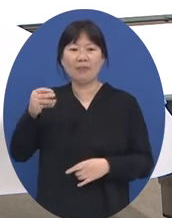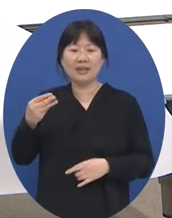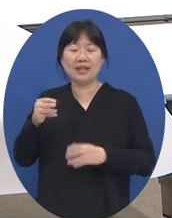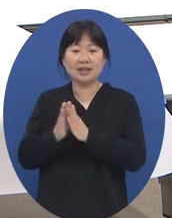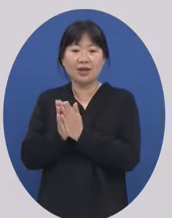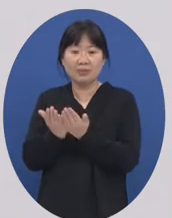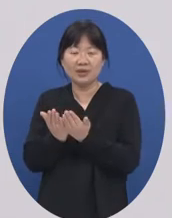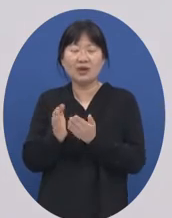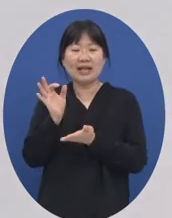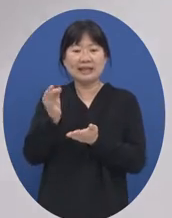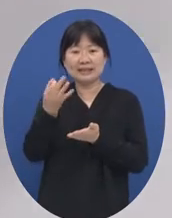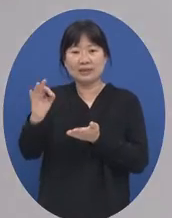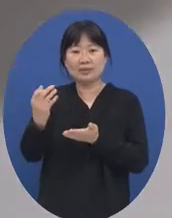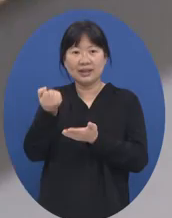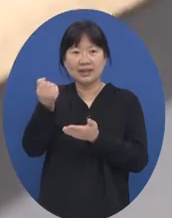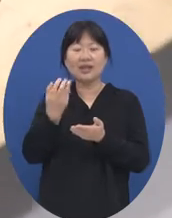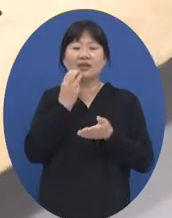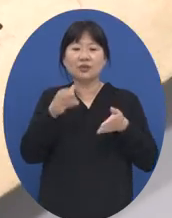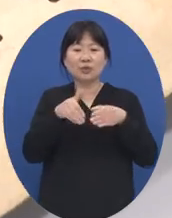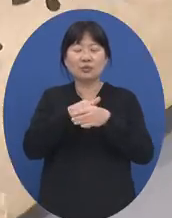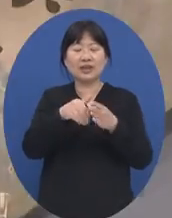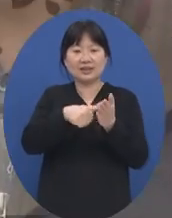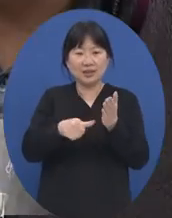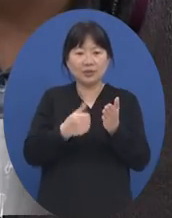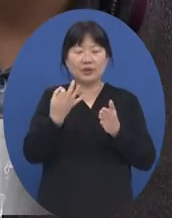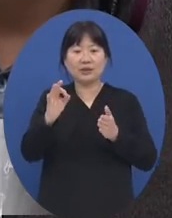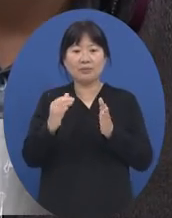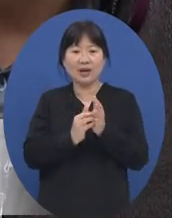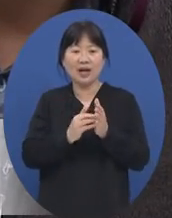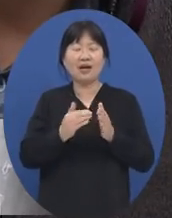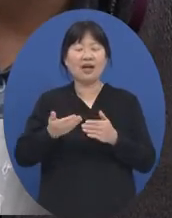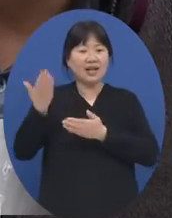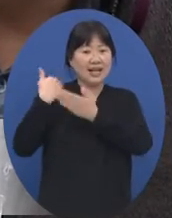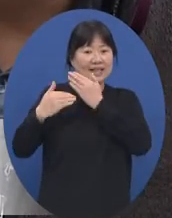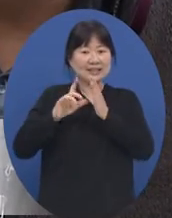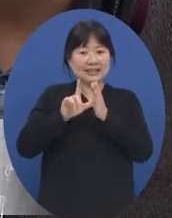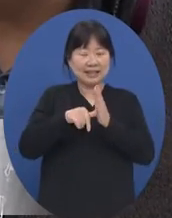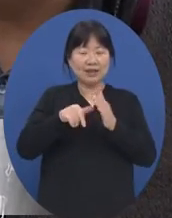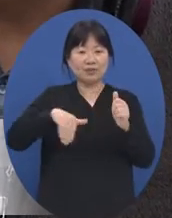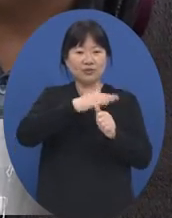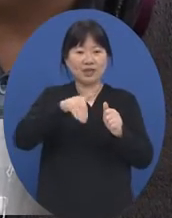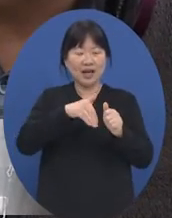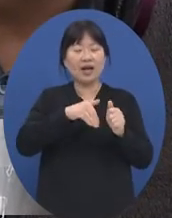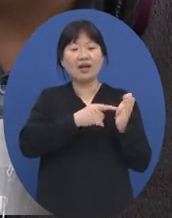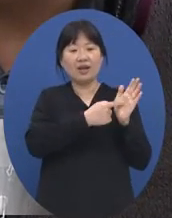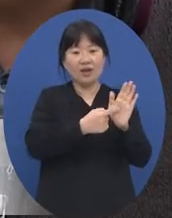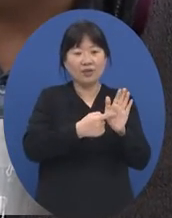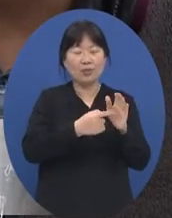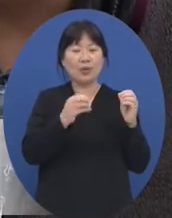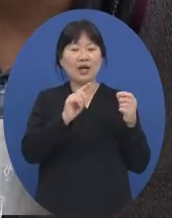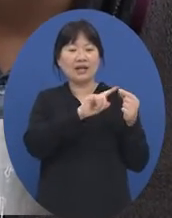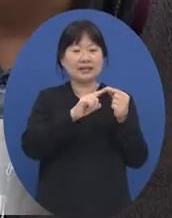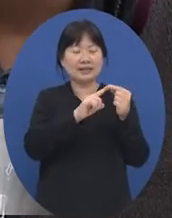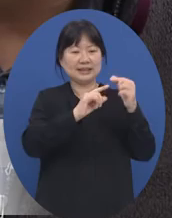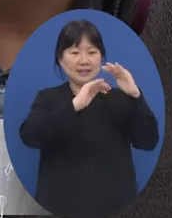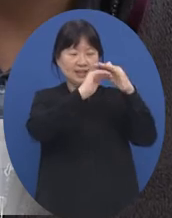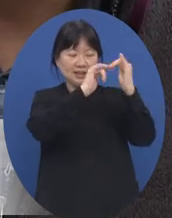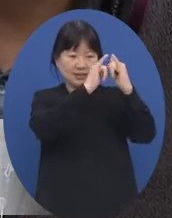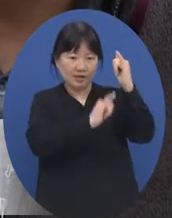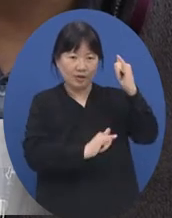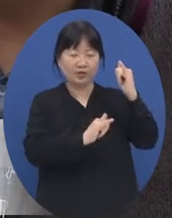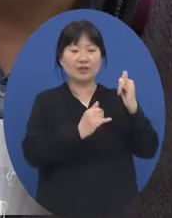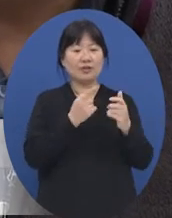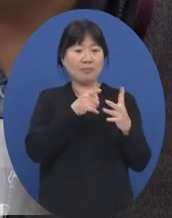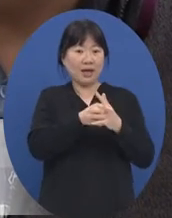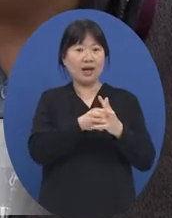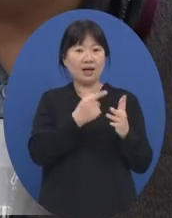가치를 인정받아 경기도 문화재로 지정되어 있습니다 그 당시에 시대상황 이라든지 그 글씨가 내려졌던 매력들을